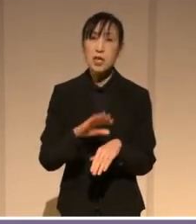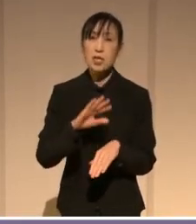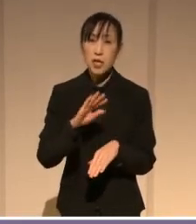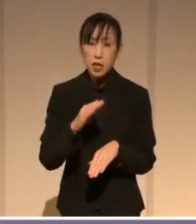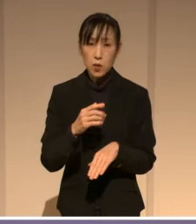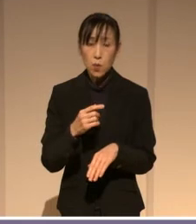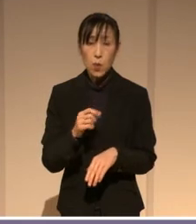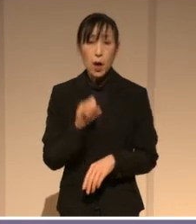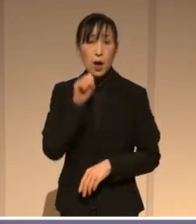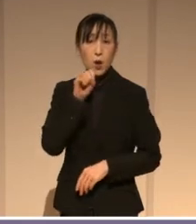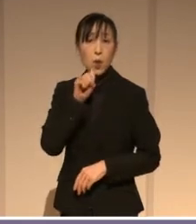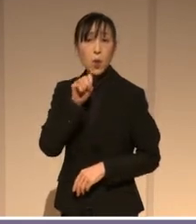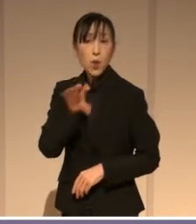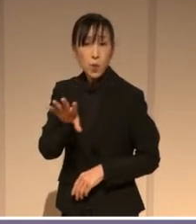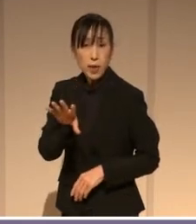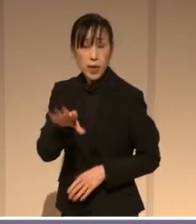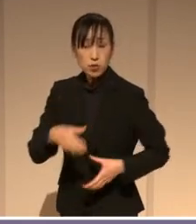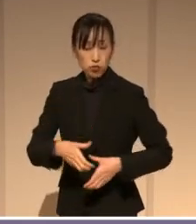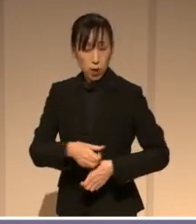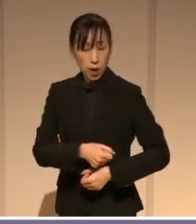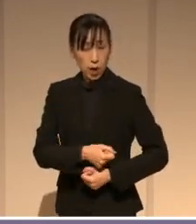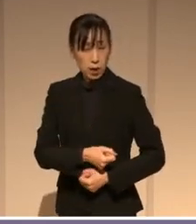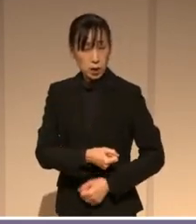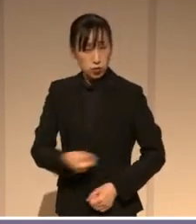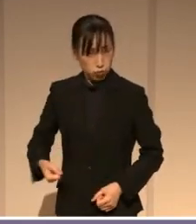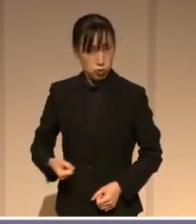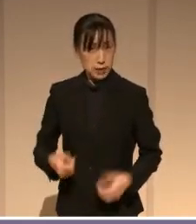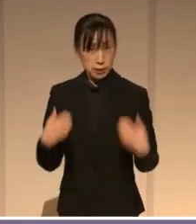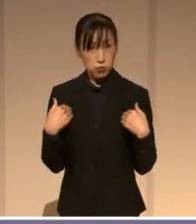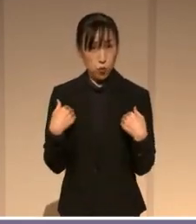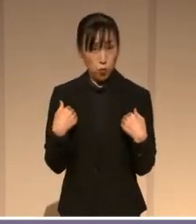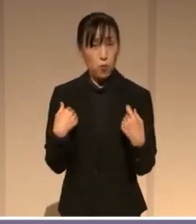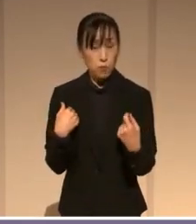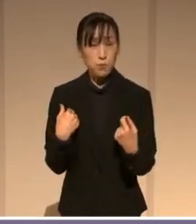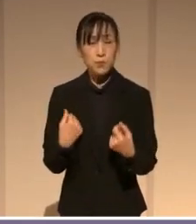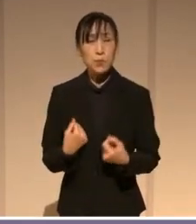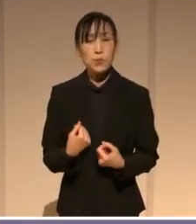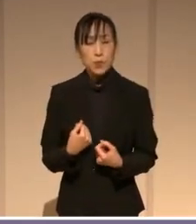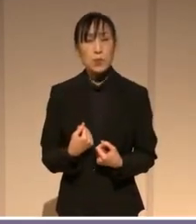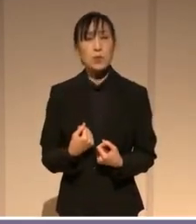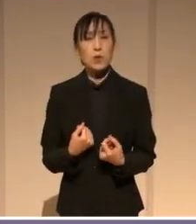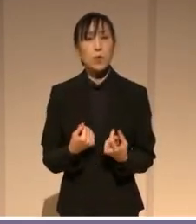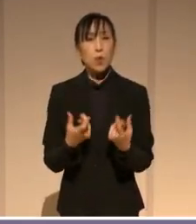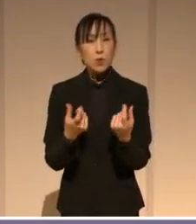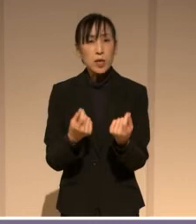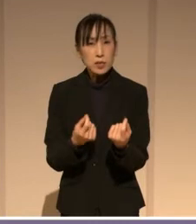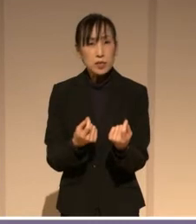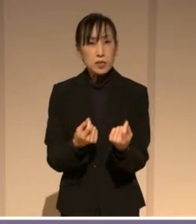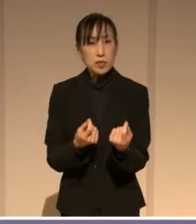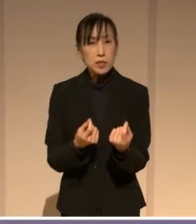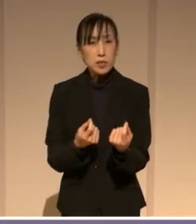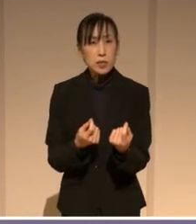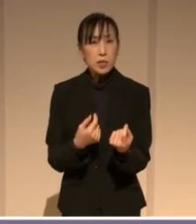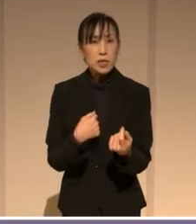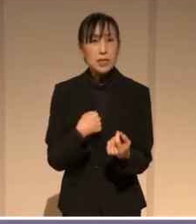勇気必要ですけどそれと同じぐらい勇気が必要なのは自分が困ったら手伝ってくれませんかって言ったり